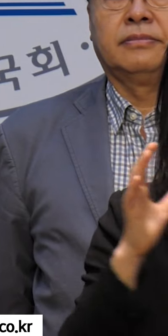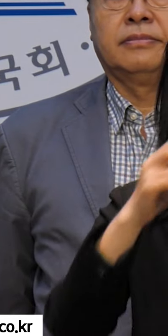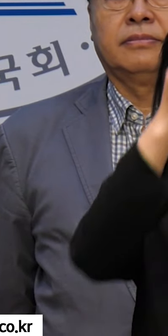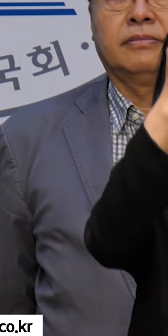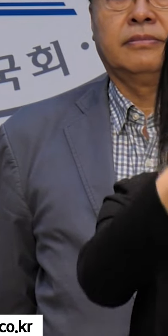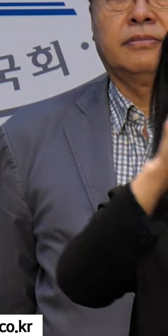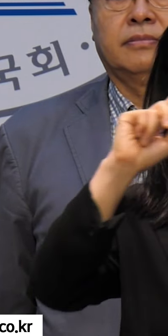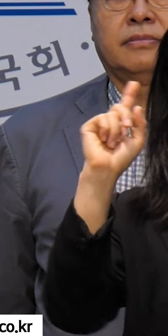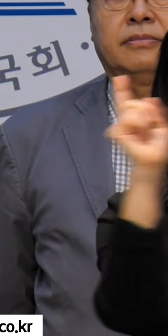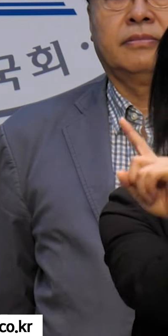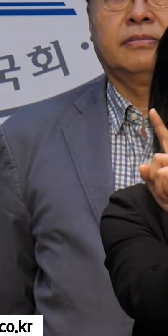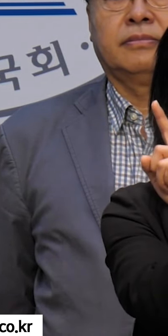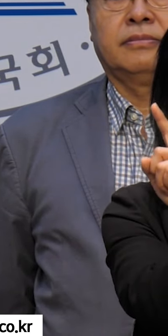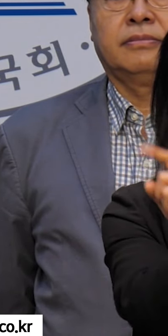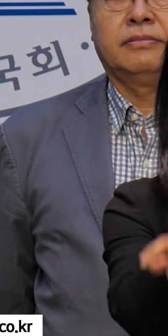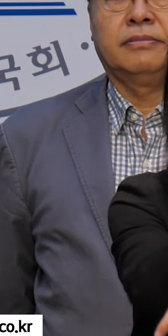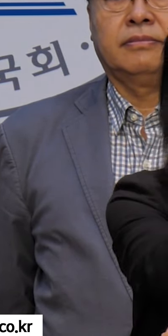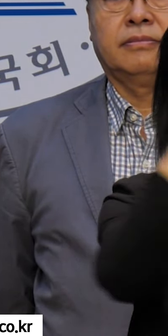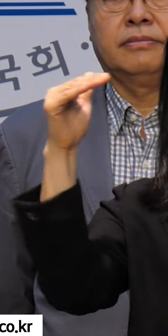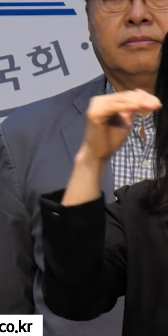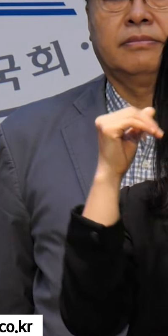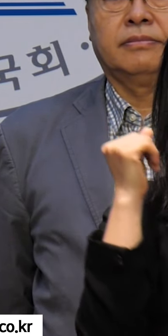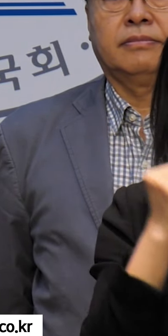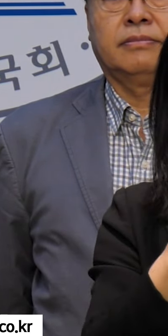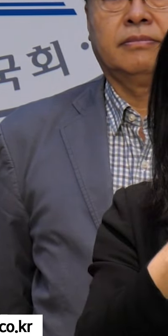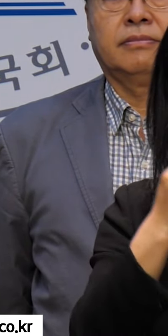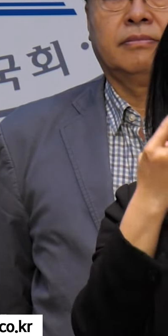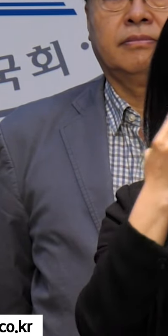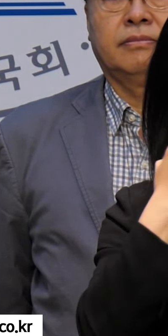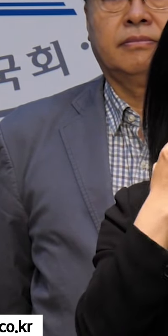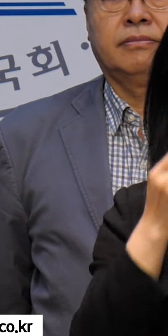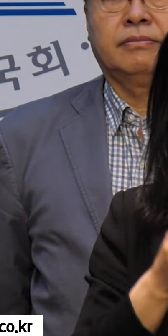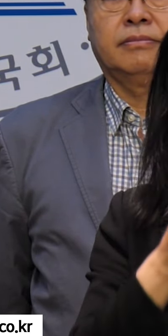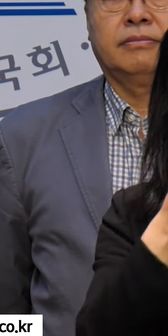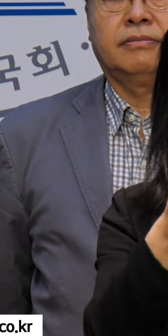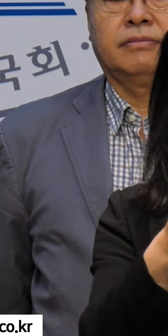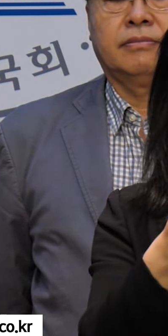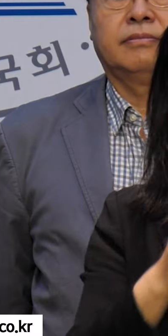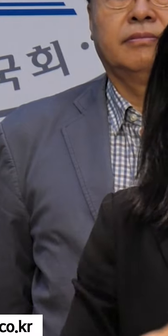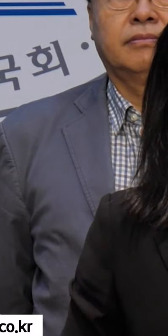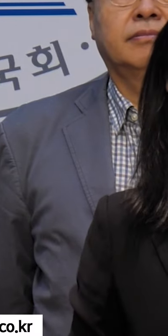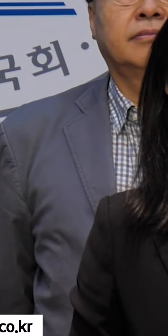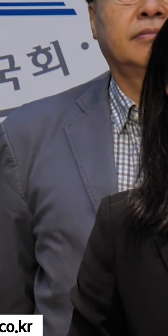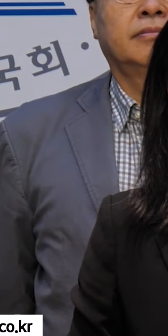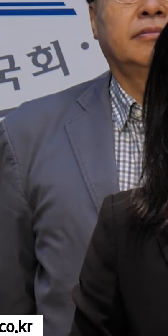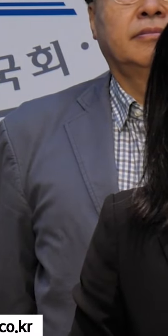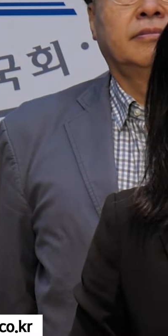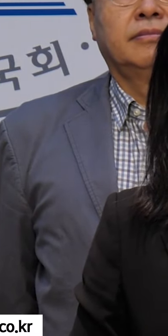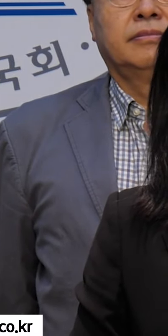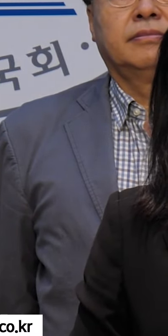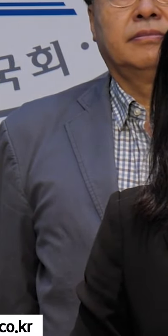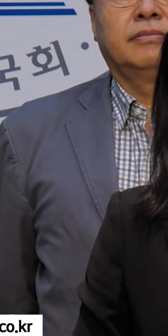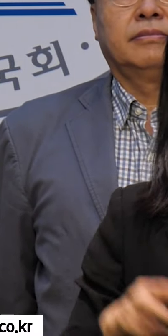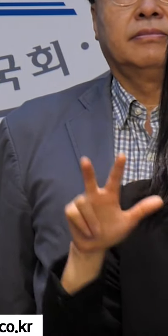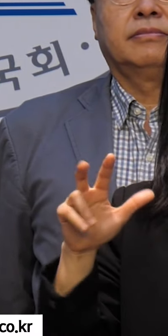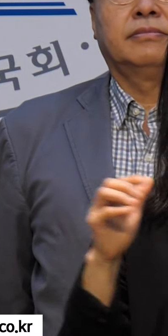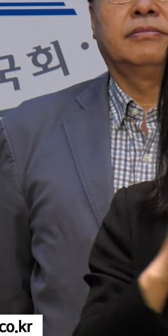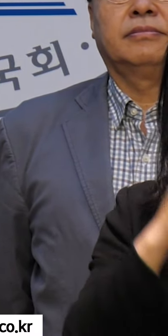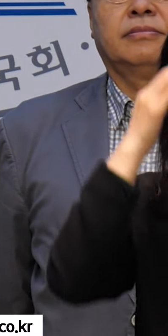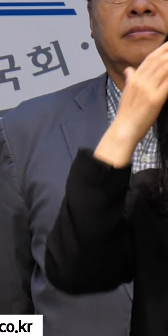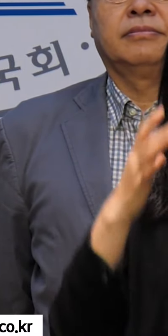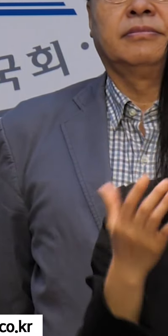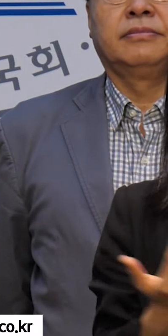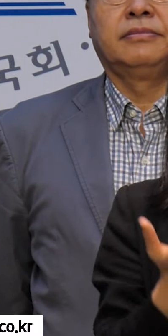개정을 통해서 틀을 좀 국가 운영에 관련된 틀을 바꾸자는 취지에 대해서 공감을 하고 있습니다. 지금까지